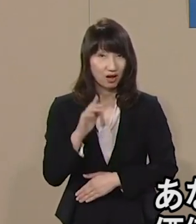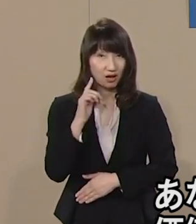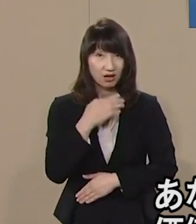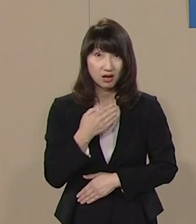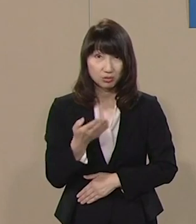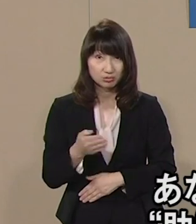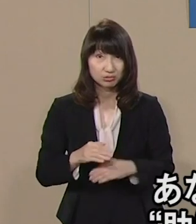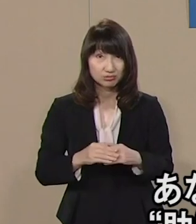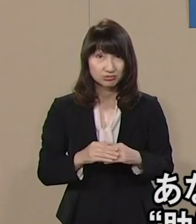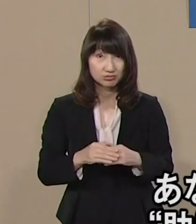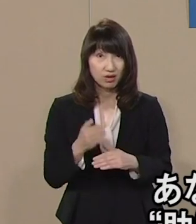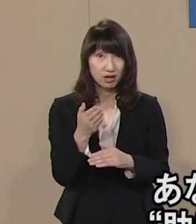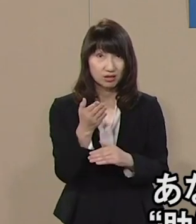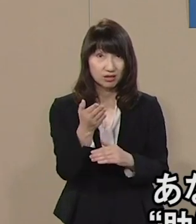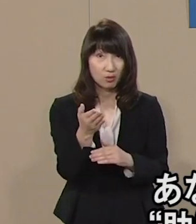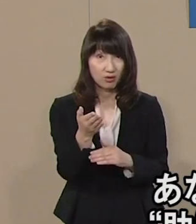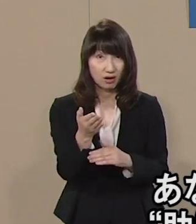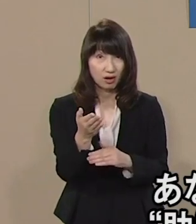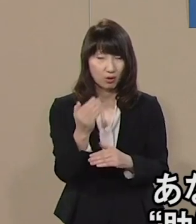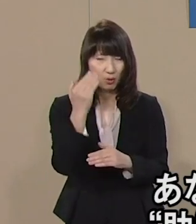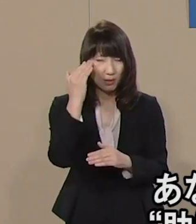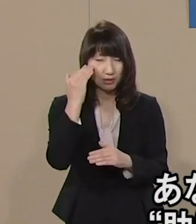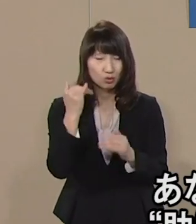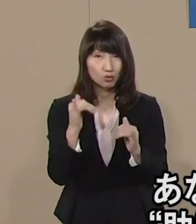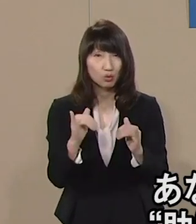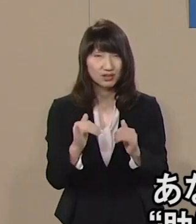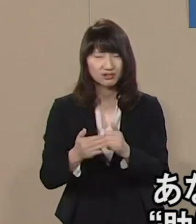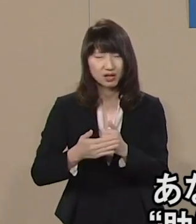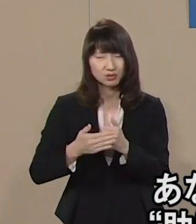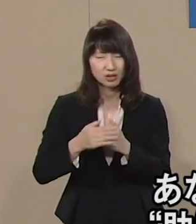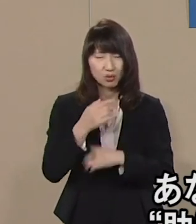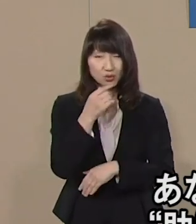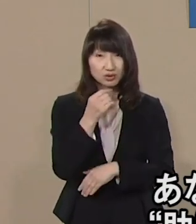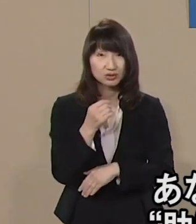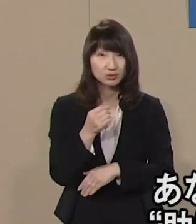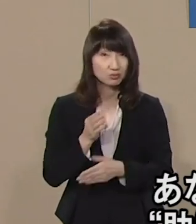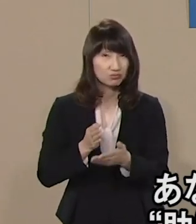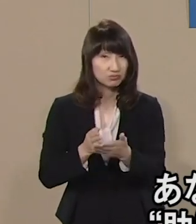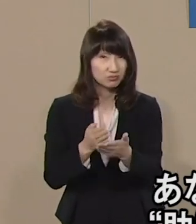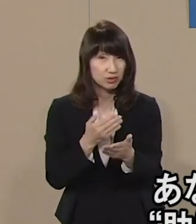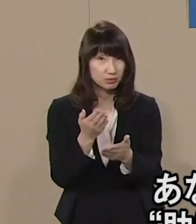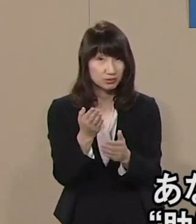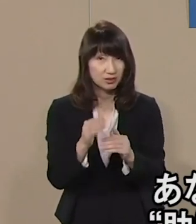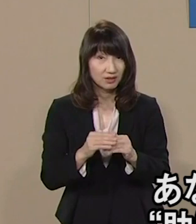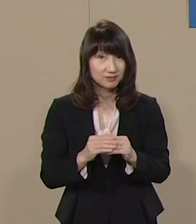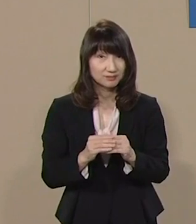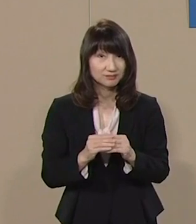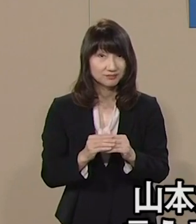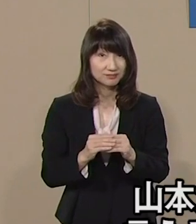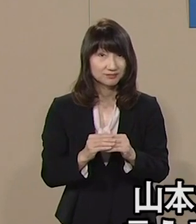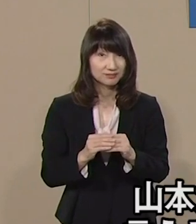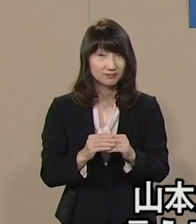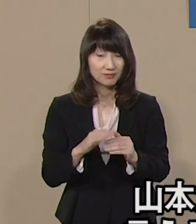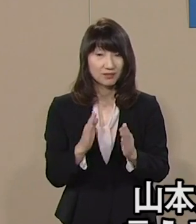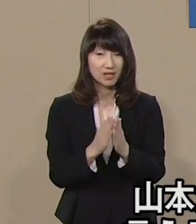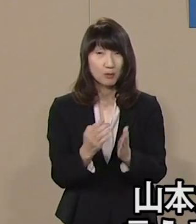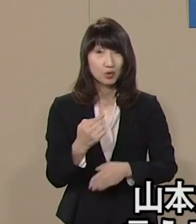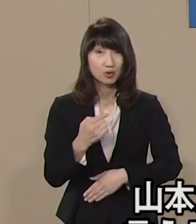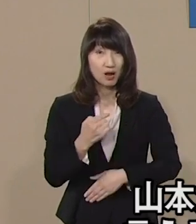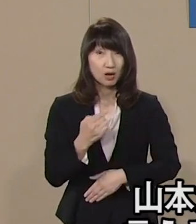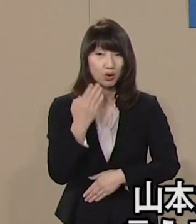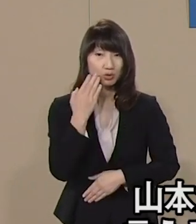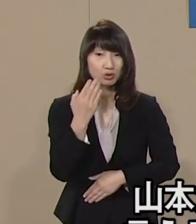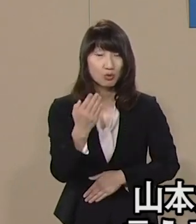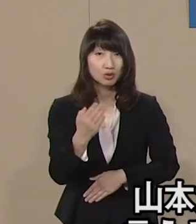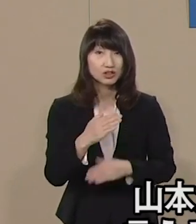ますかあなたは困っている時に助けてほしいと声をあげられますか山本太郎からの